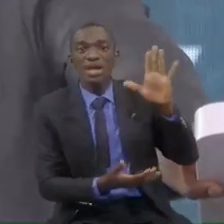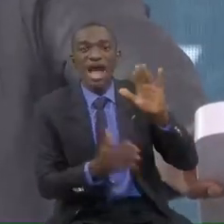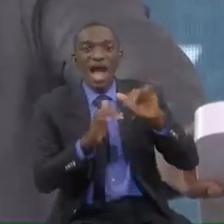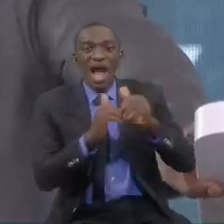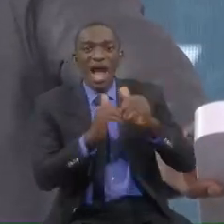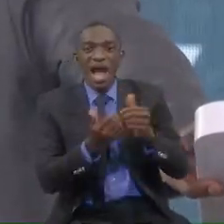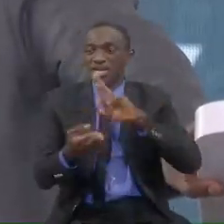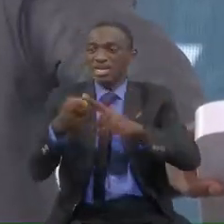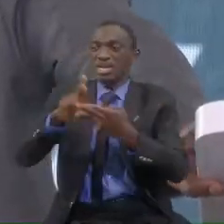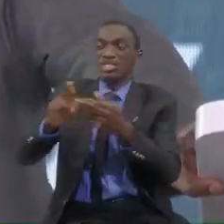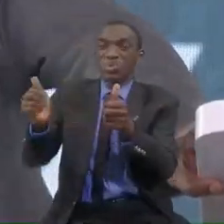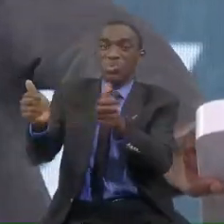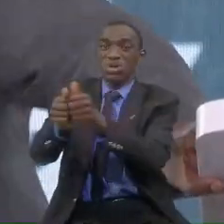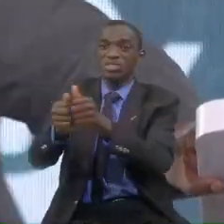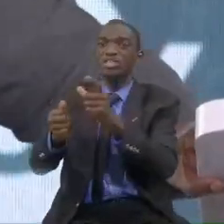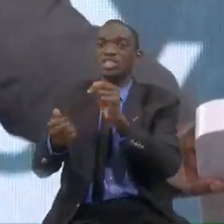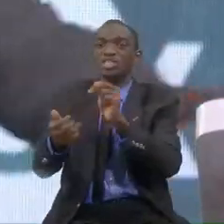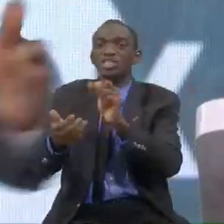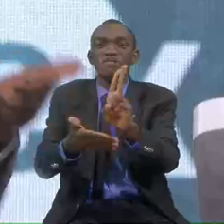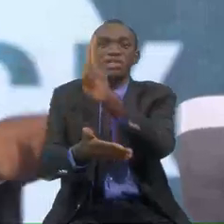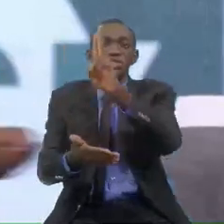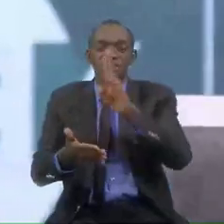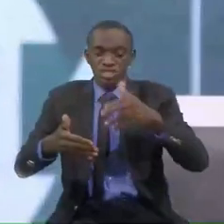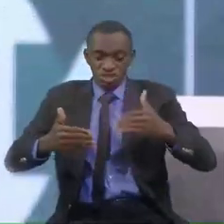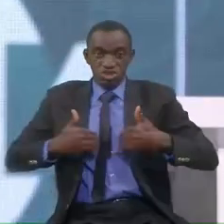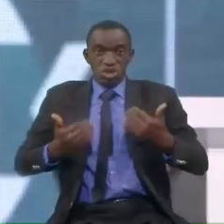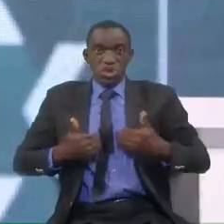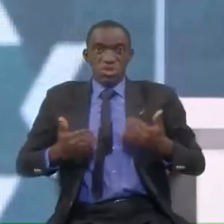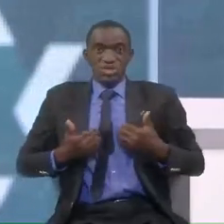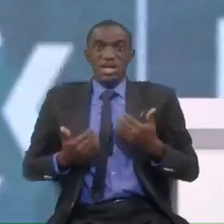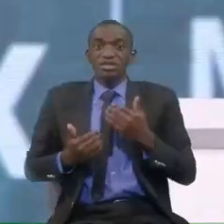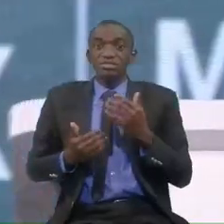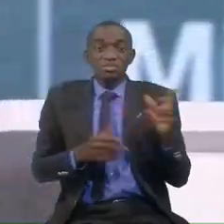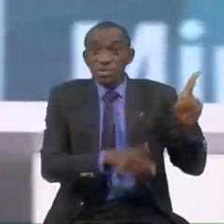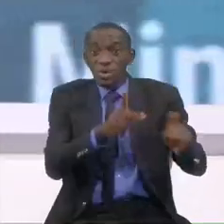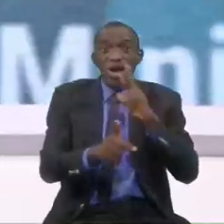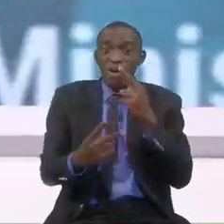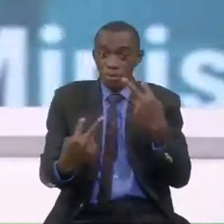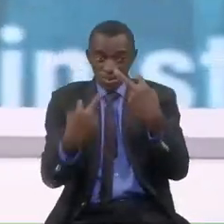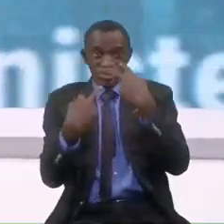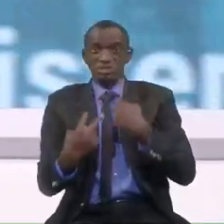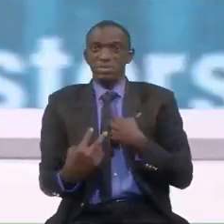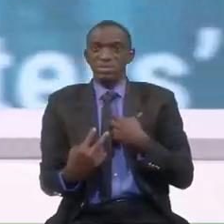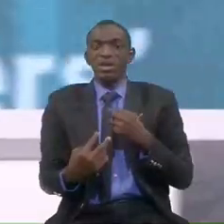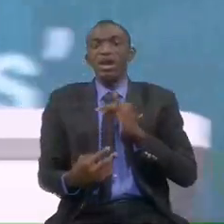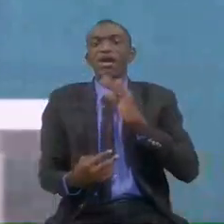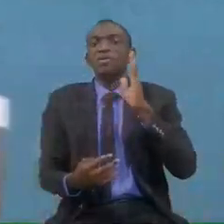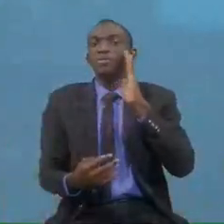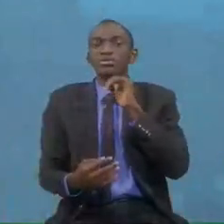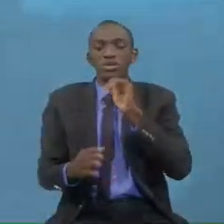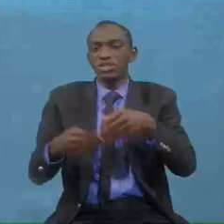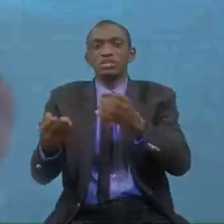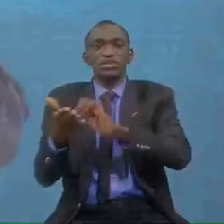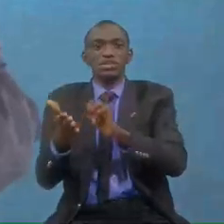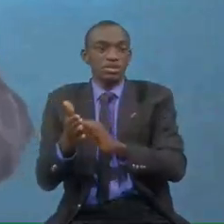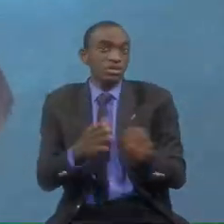vis avec ces jeunes à l'université. Ils vous observent, ils ne vont pas dire que non, ils ne vont